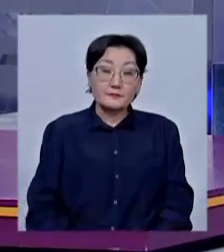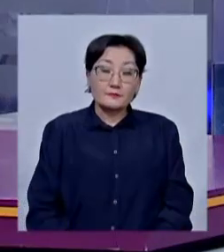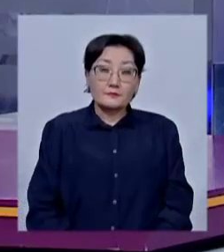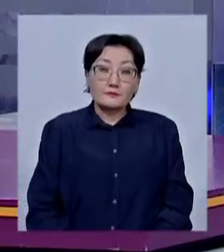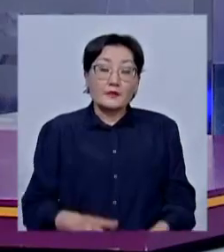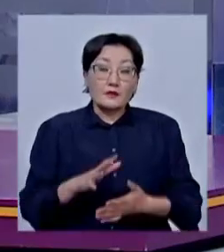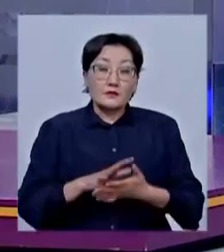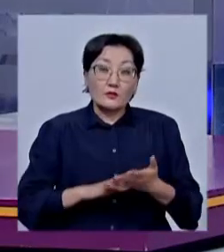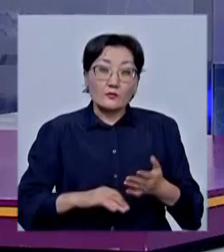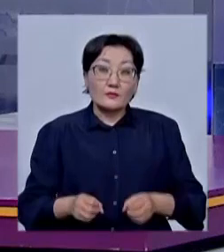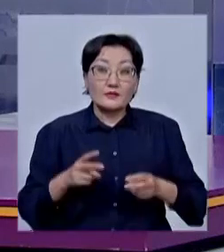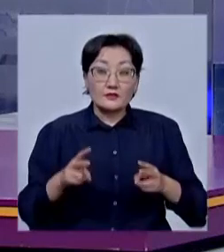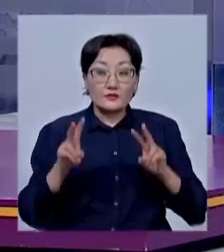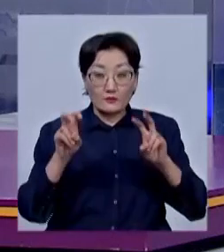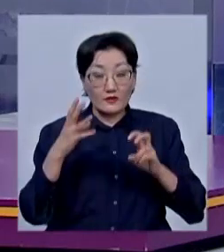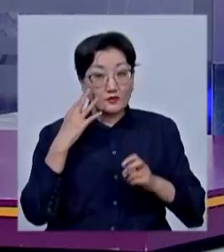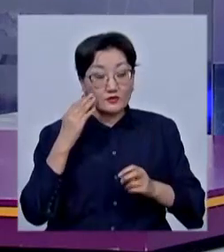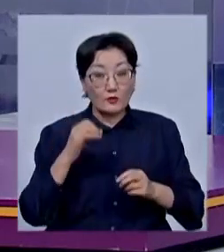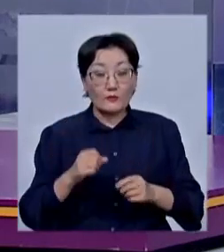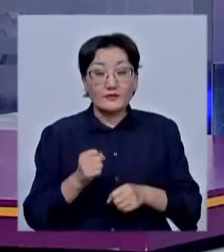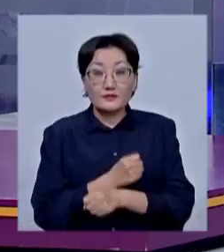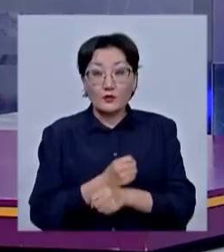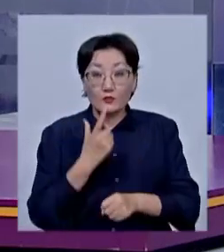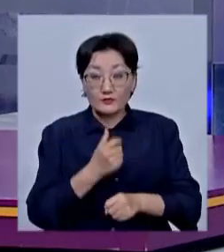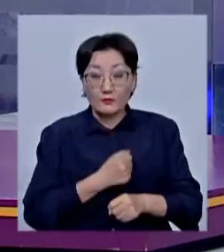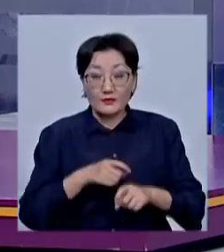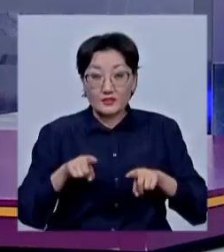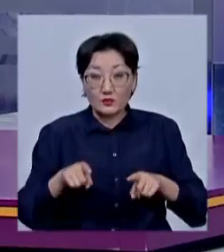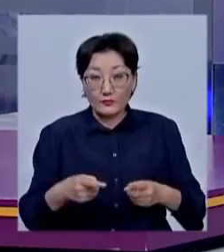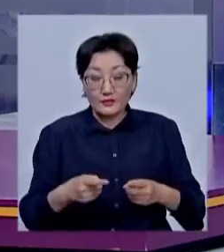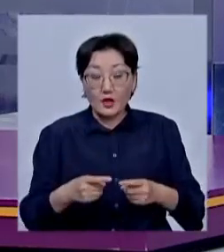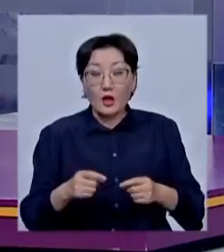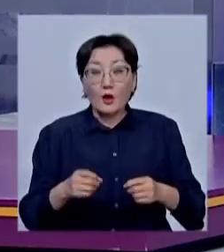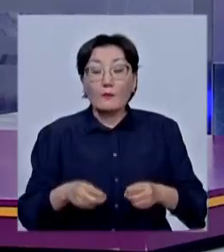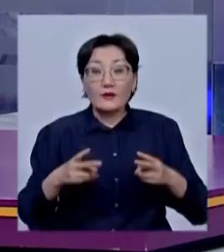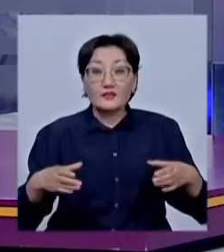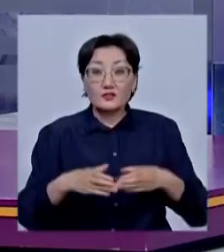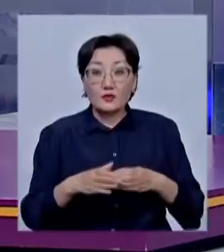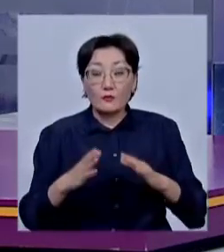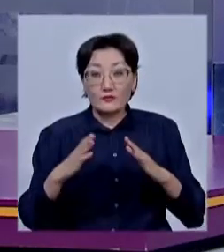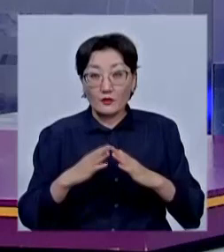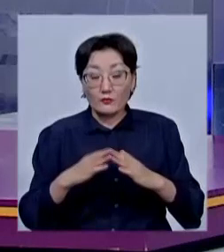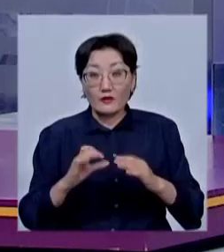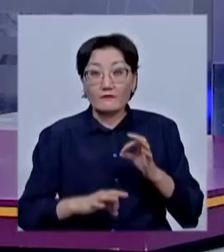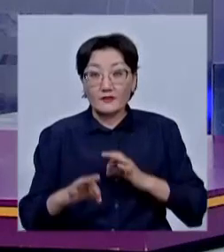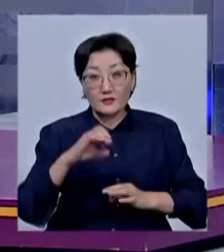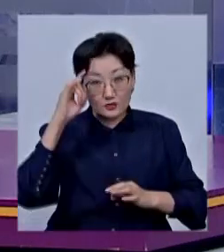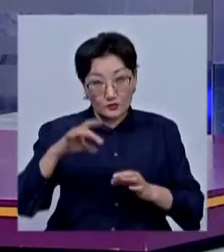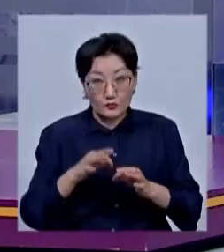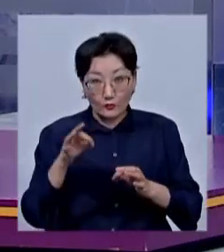И в продолжение криминальной темы. В Алматы бойцы спецназа с поличным задержали банду домушников из Восточно-Казахстанской